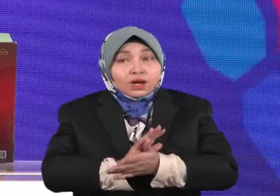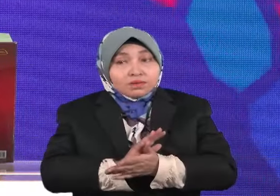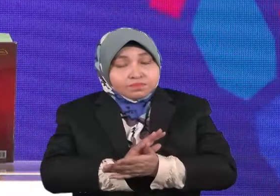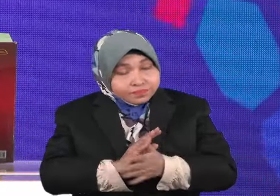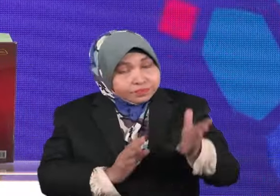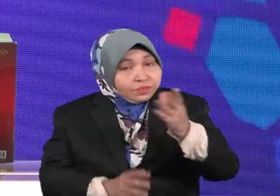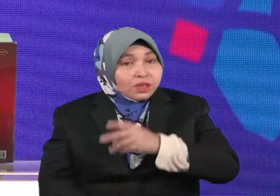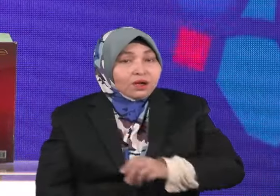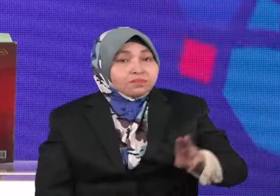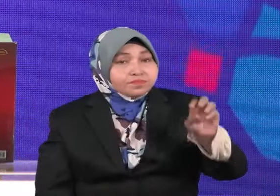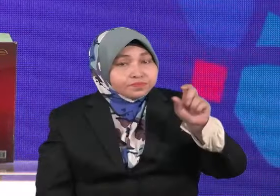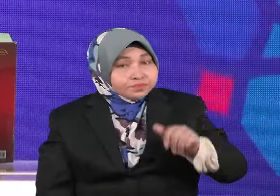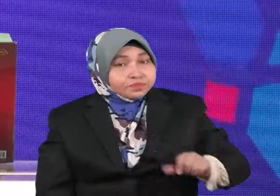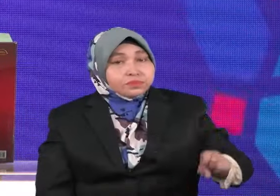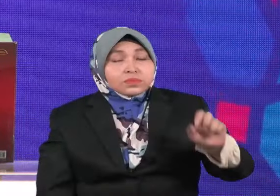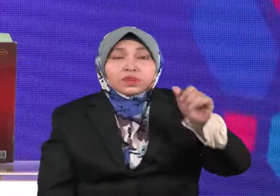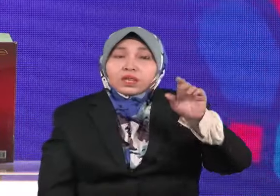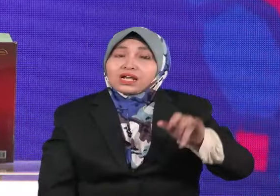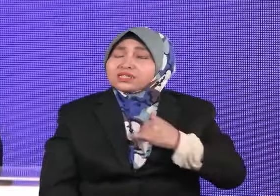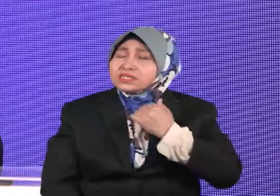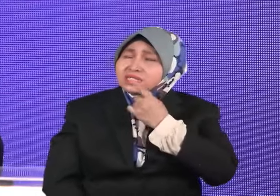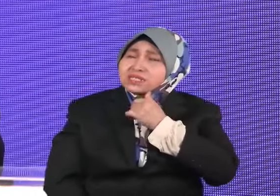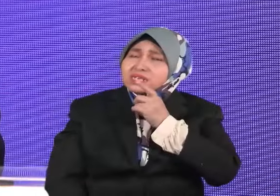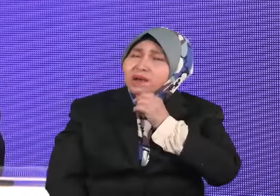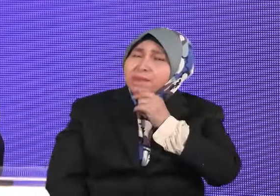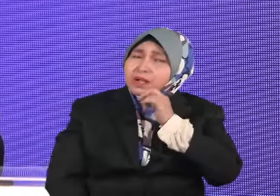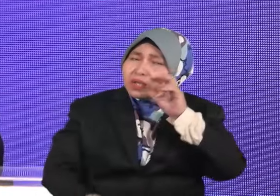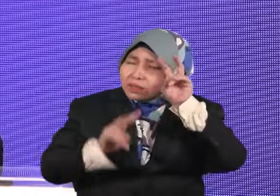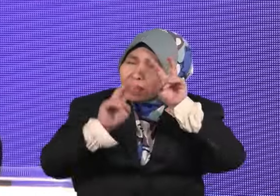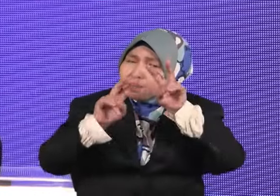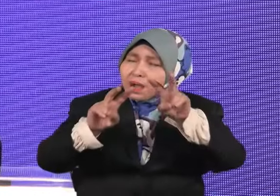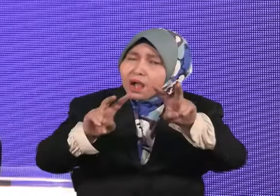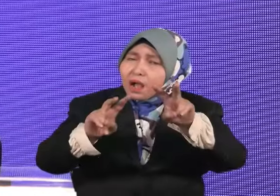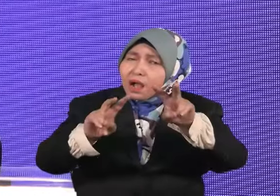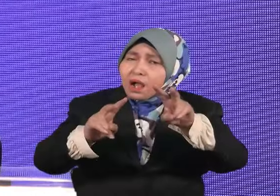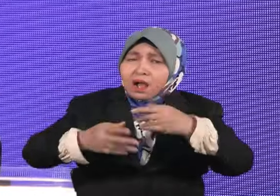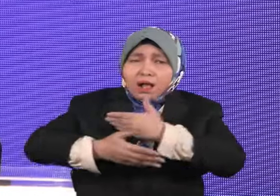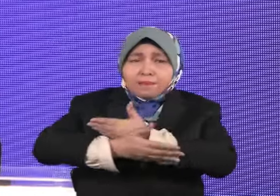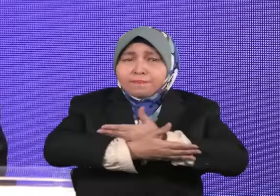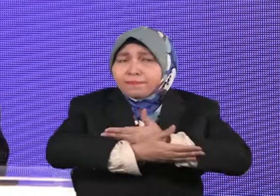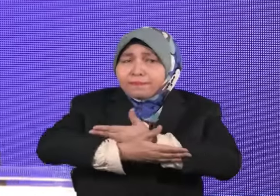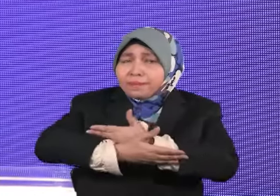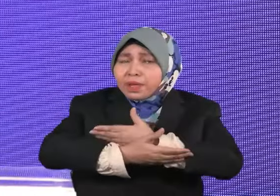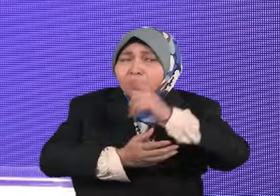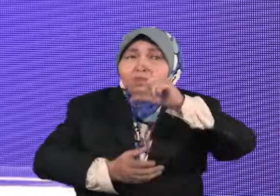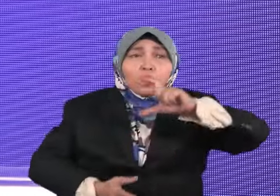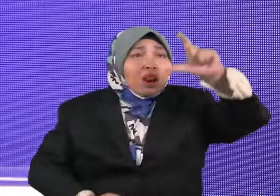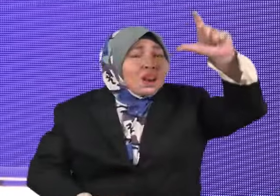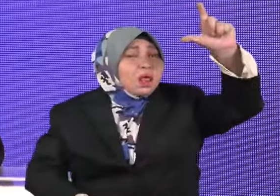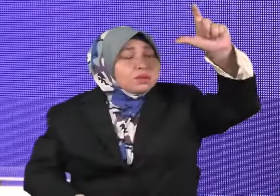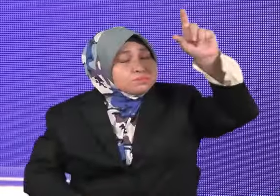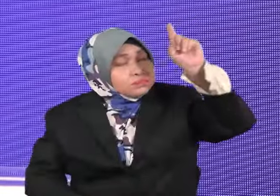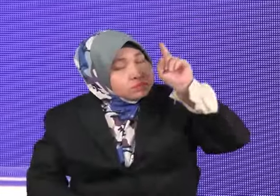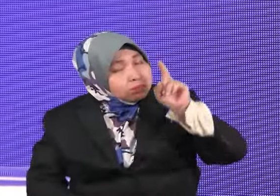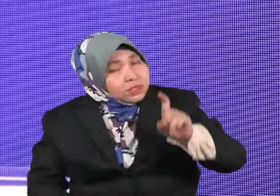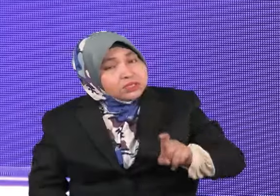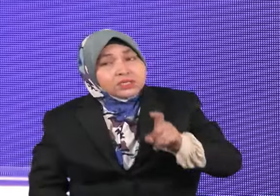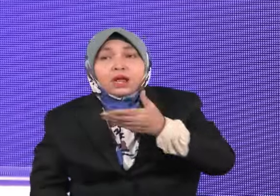syahida minkum asy-syahra falyasumuh, ya, siapa yang menyaksikan bulan tersebut, anak bulan pada bulan tersebut, maka hendaklah